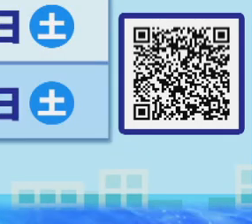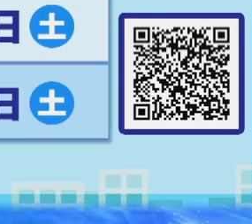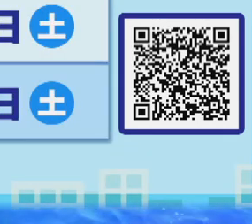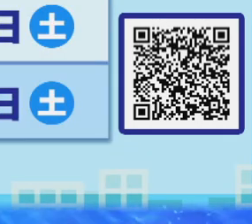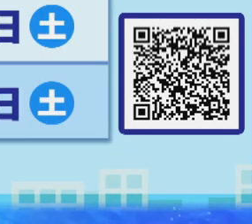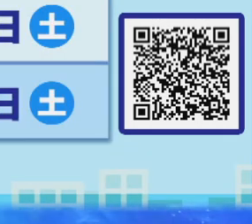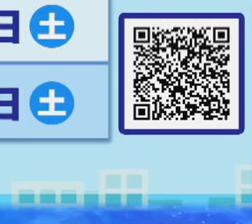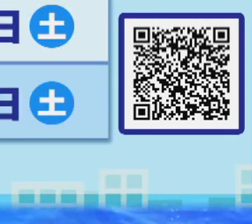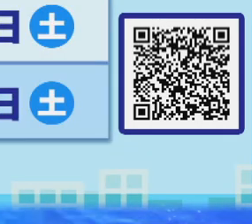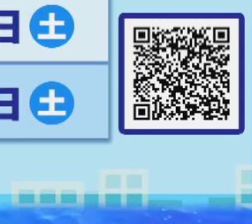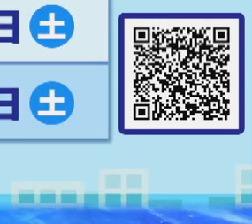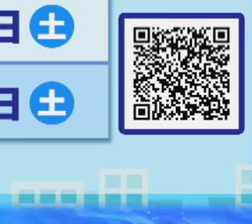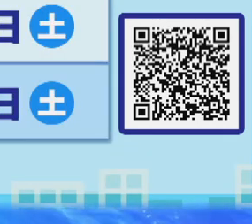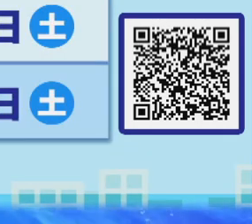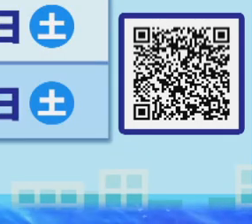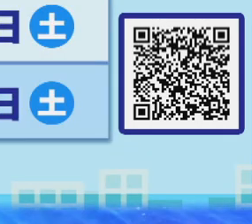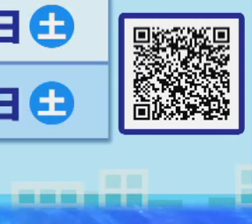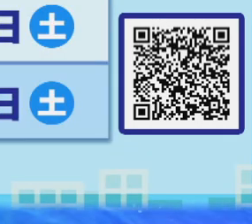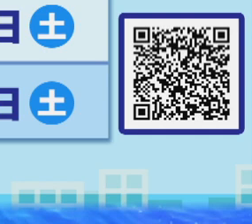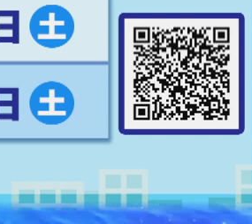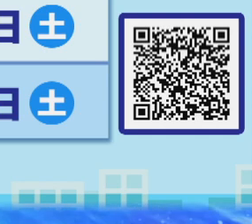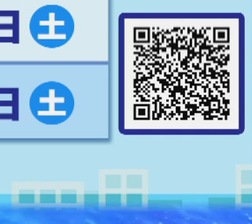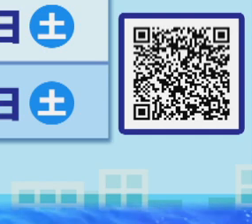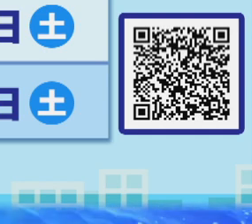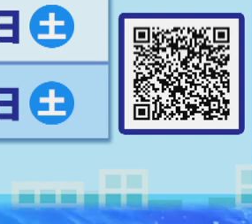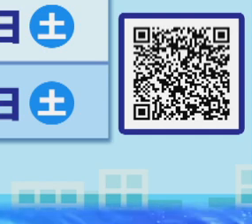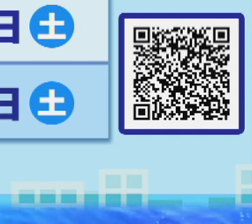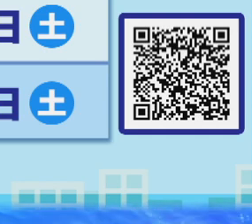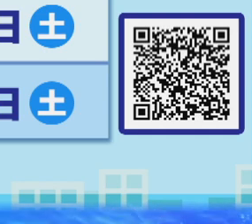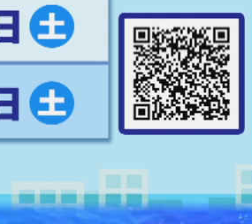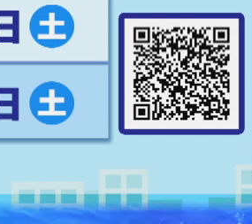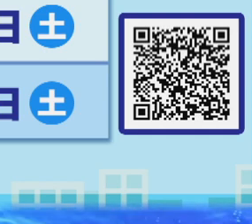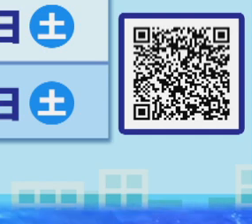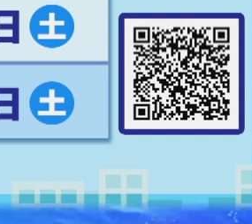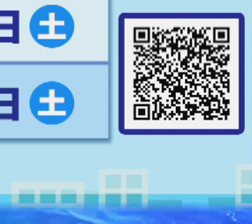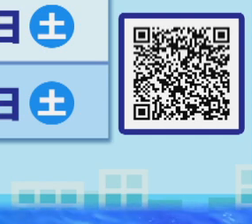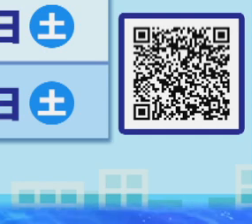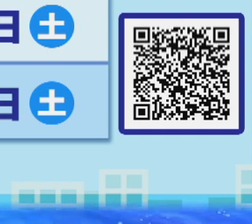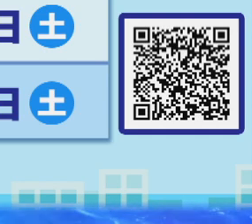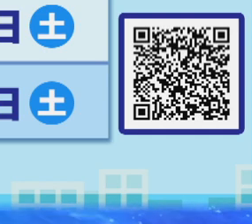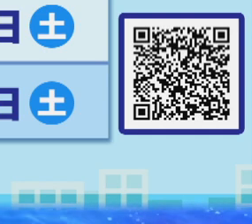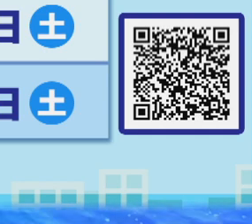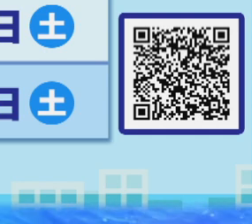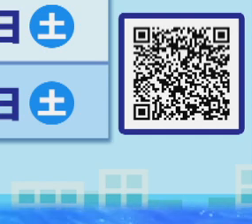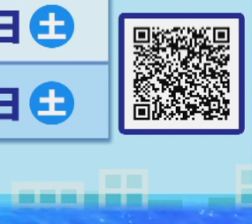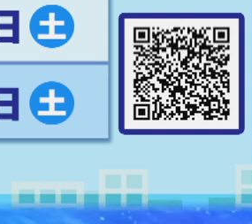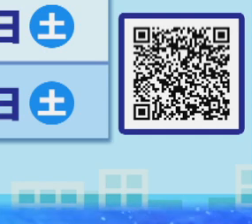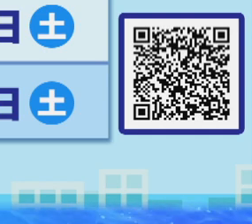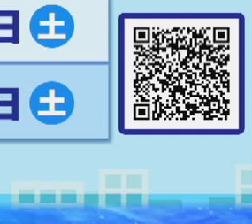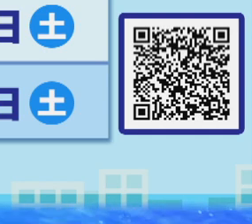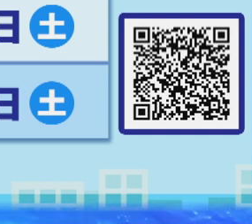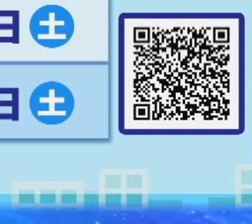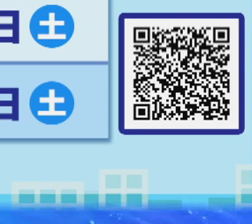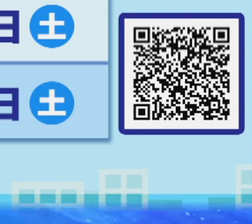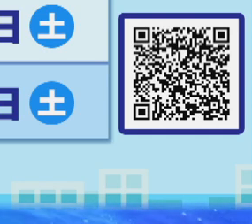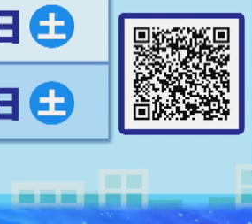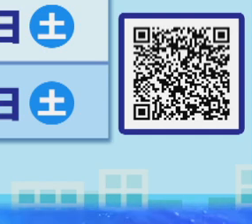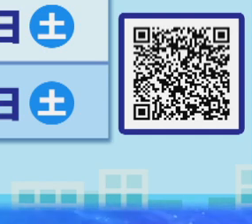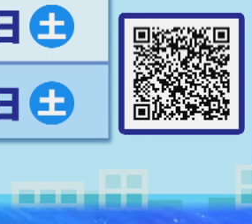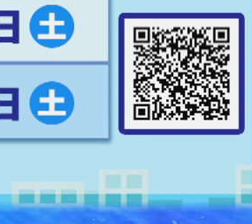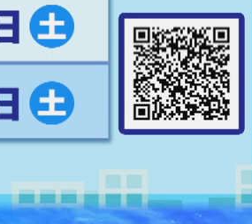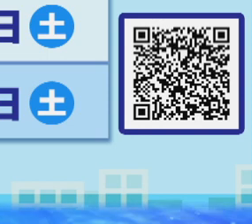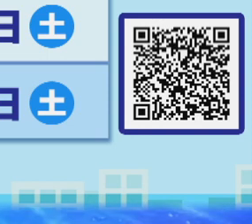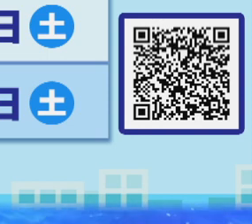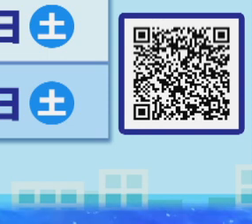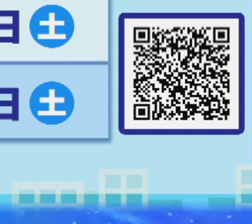新型コロナウイルスワクチン3回目および4回目の追加接種について、市が実施する集団